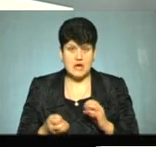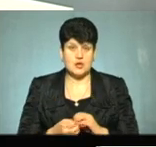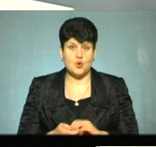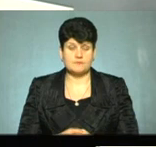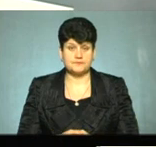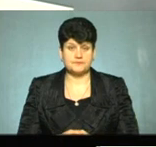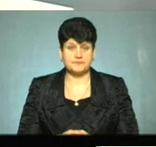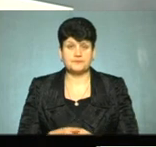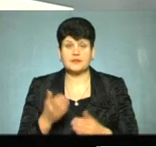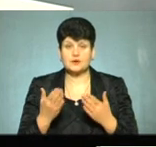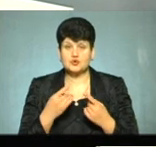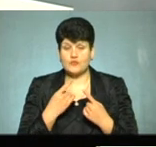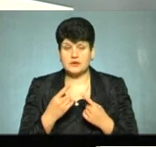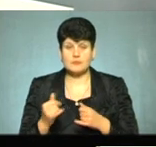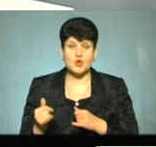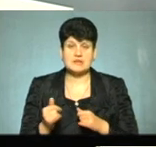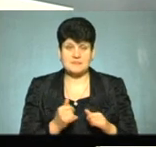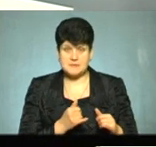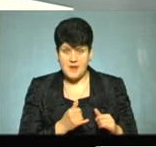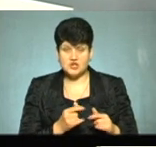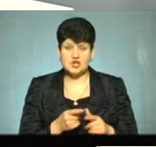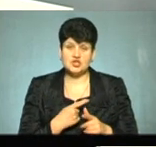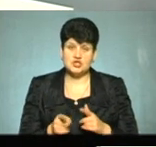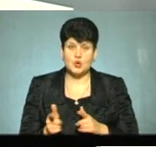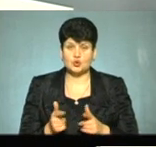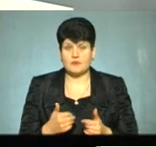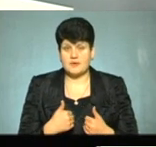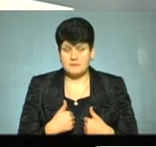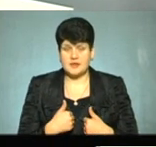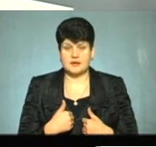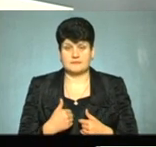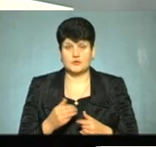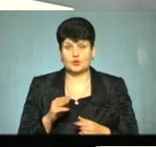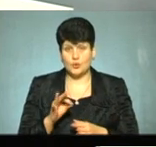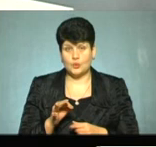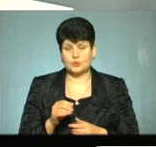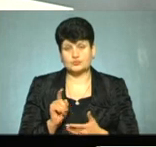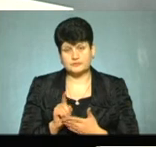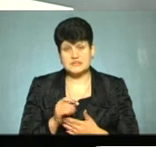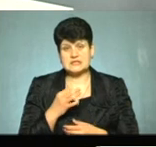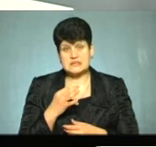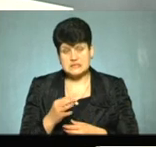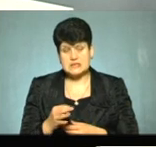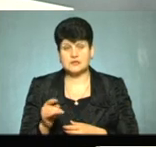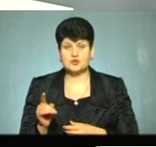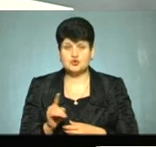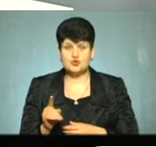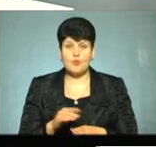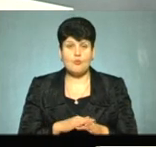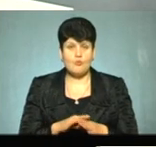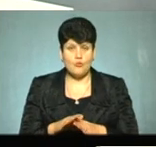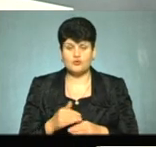загалом. Якщо ж говорити про забезпечення і чи готові ми насправді, чи не готові, то мушу сказати і визнати,